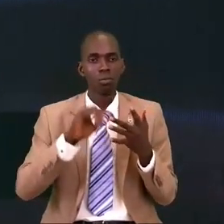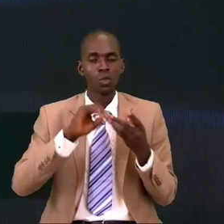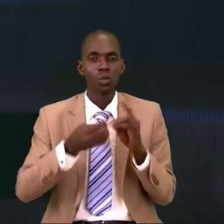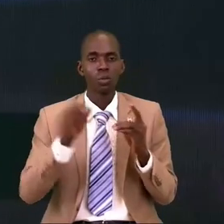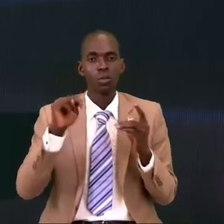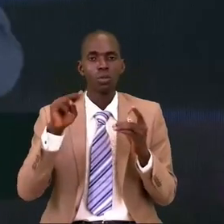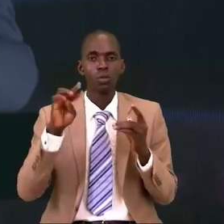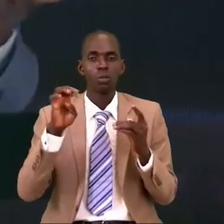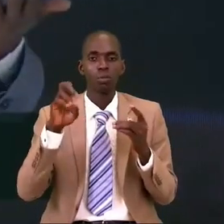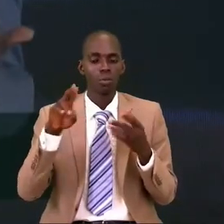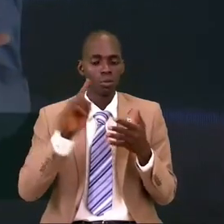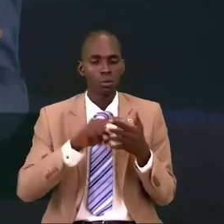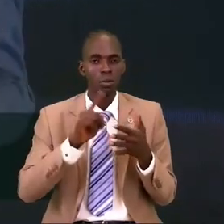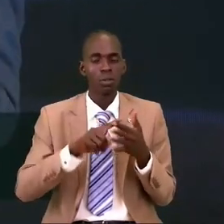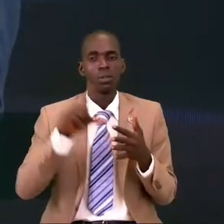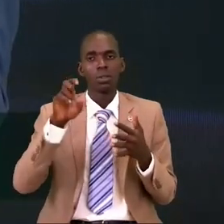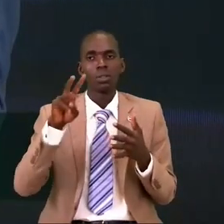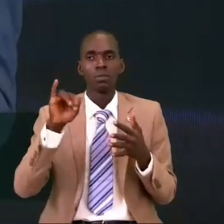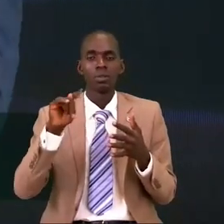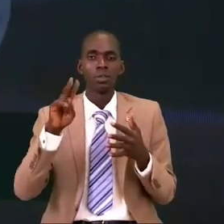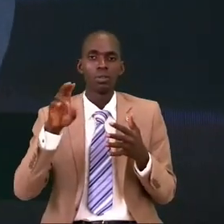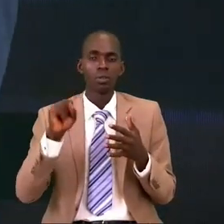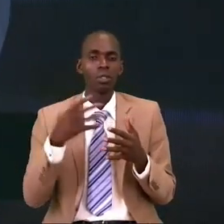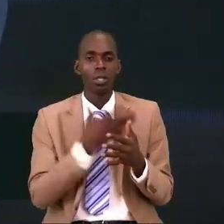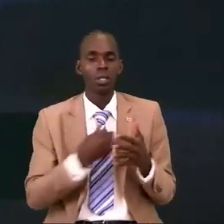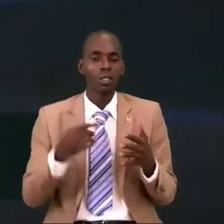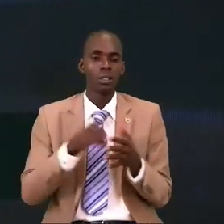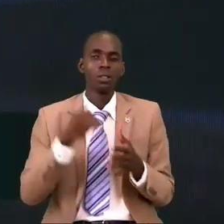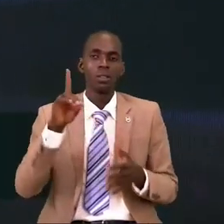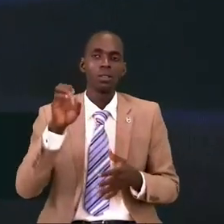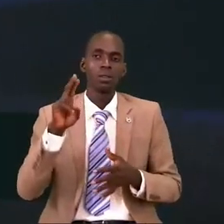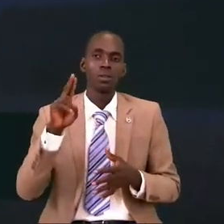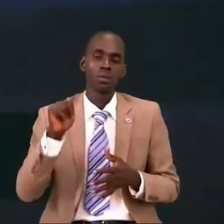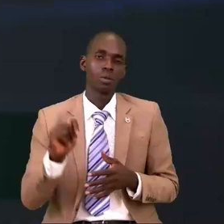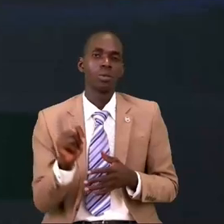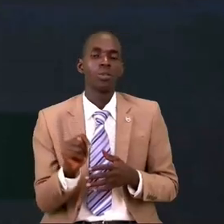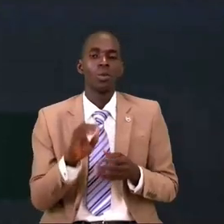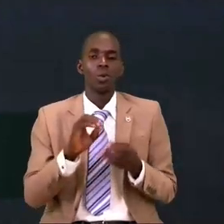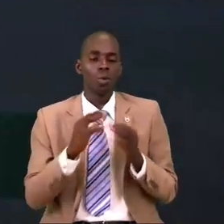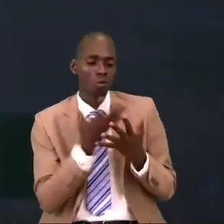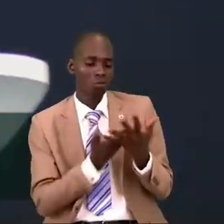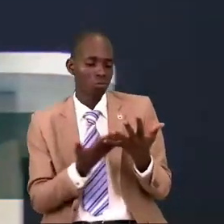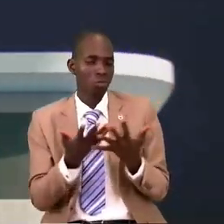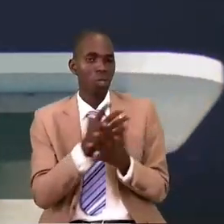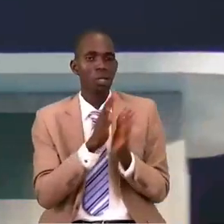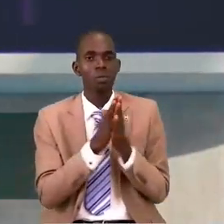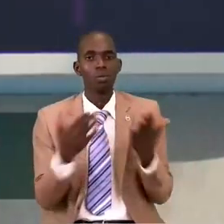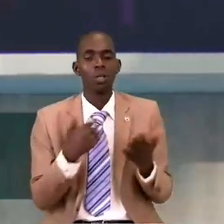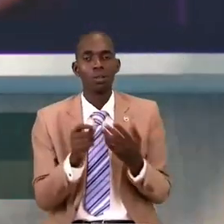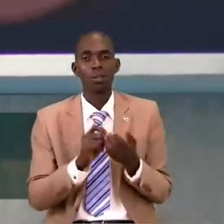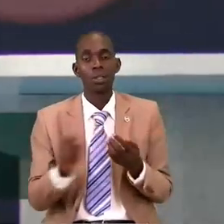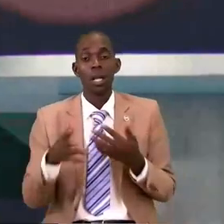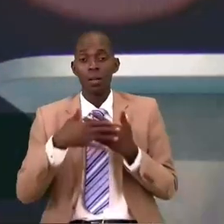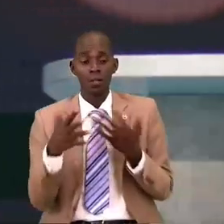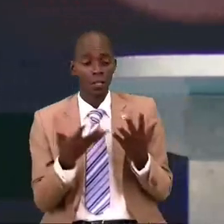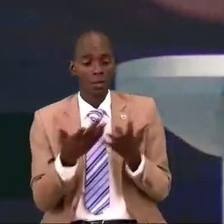du Seigneur. Après ces 5, nous avons Josué, nous avons Juge, nous avons 1 Samuel, 2 Samuel,